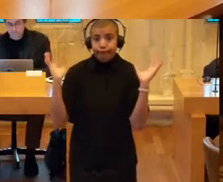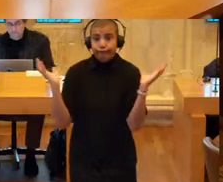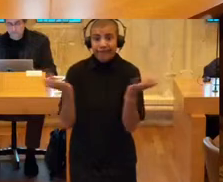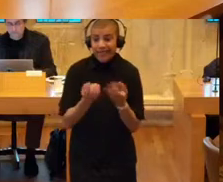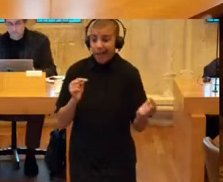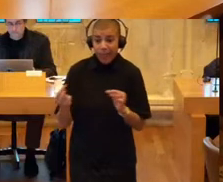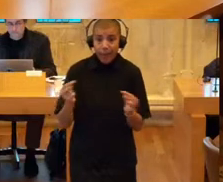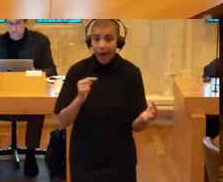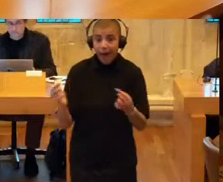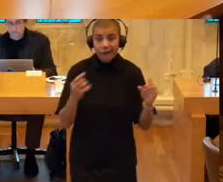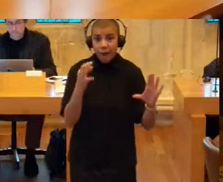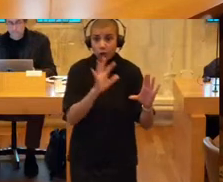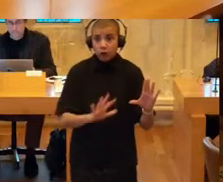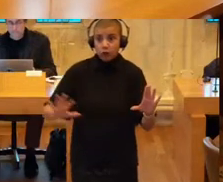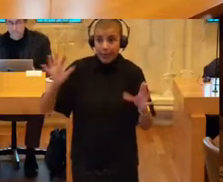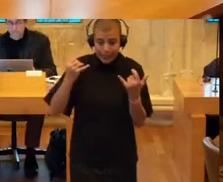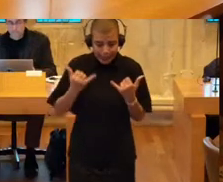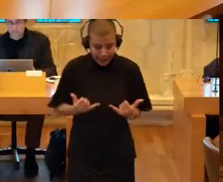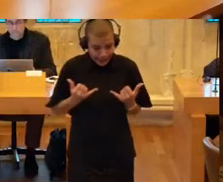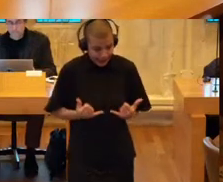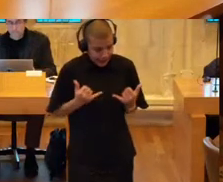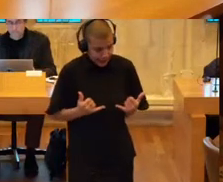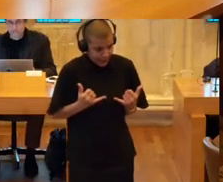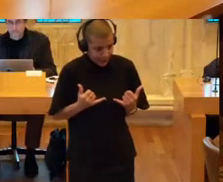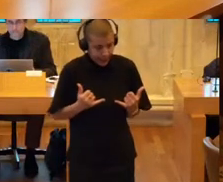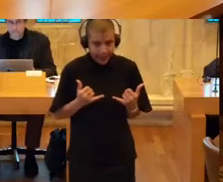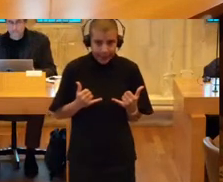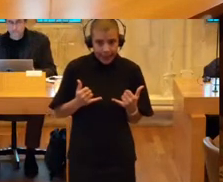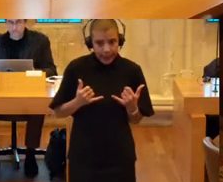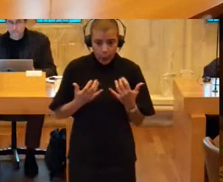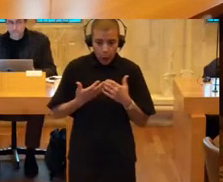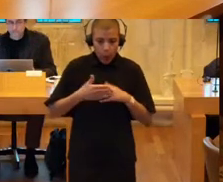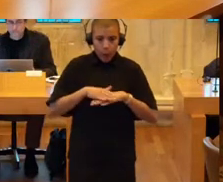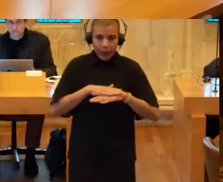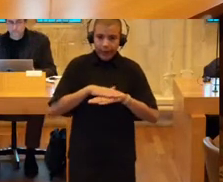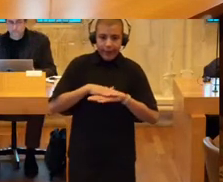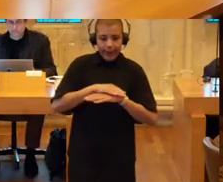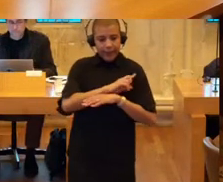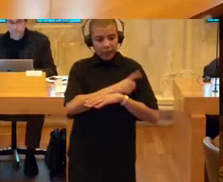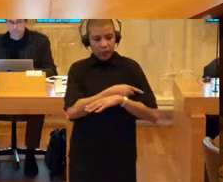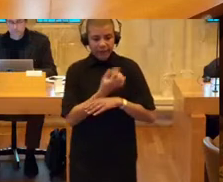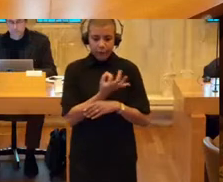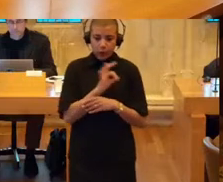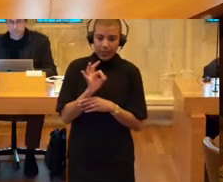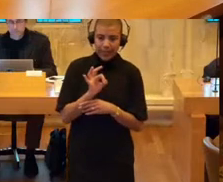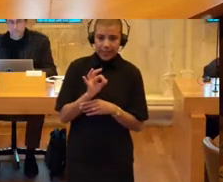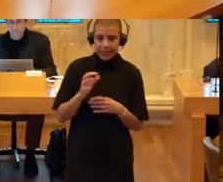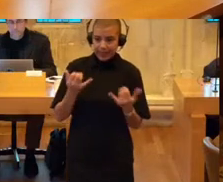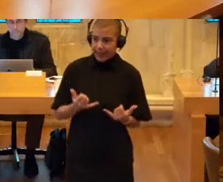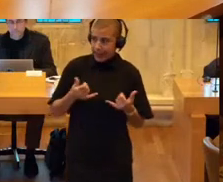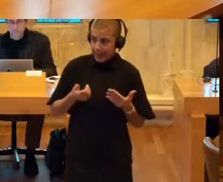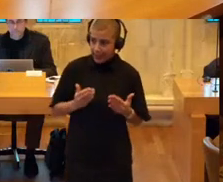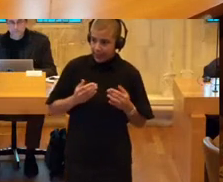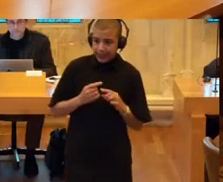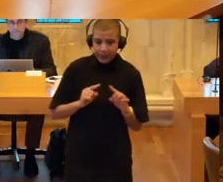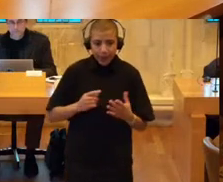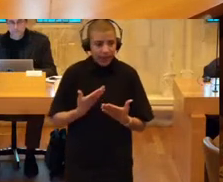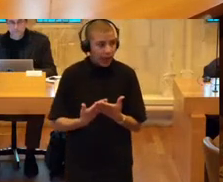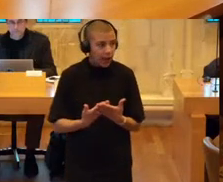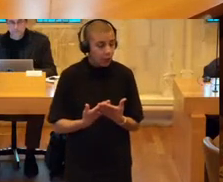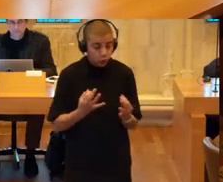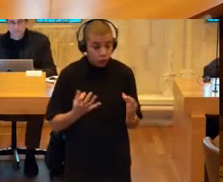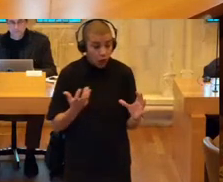qu'on détermine l'avenir de la politique énergétique française. Ce que je dis simplement, c'est que c'est un élément extrêmement